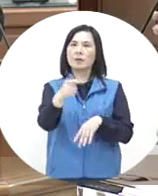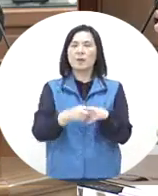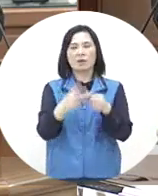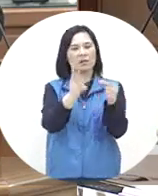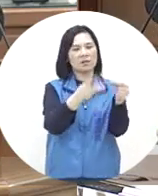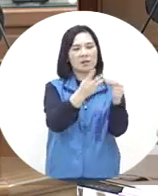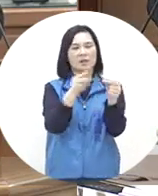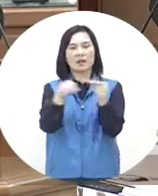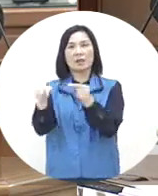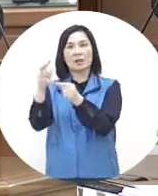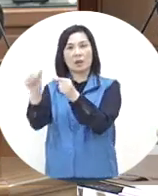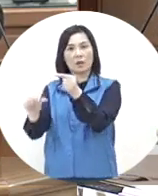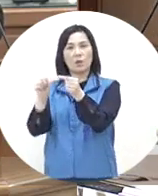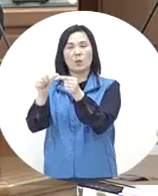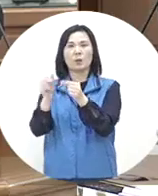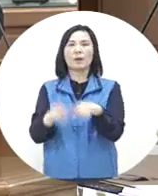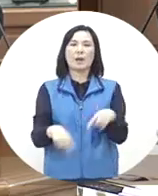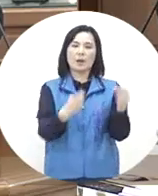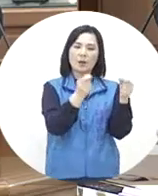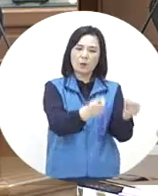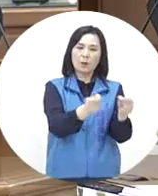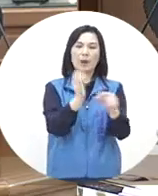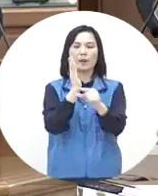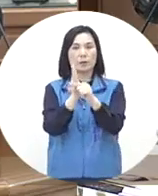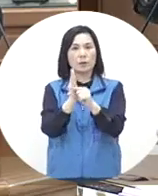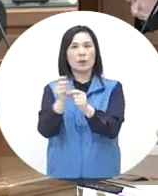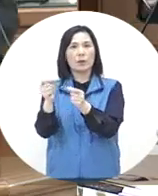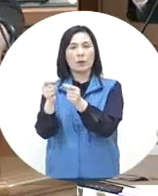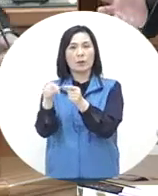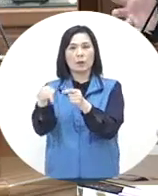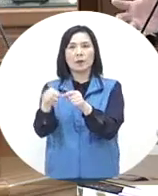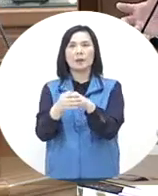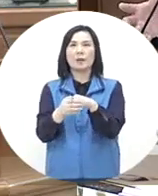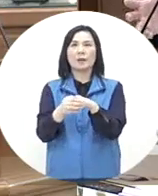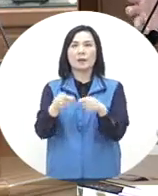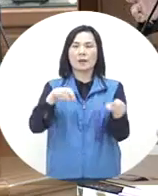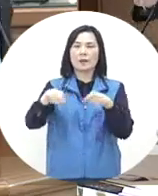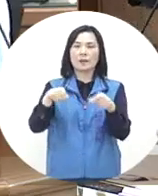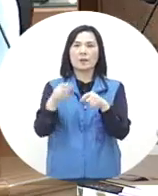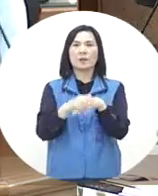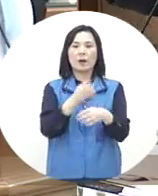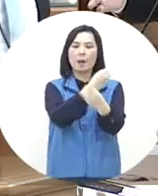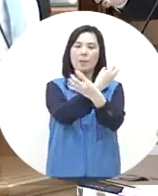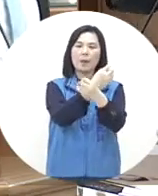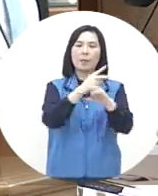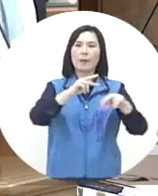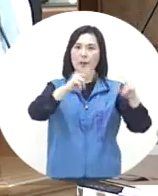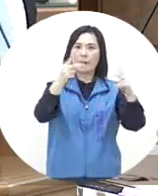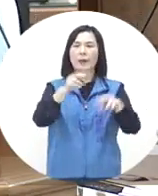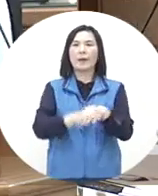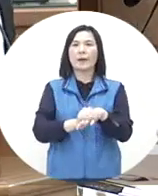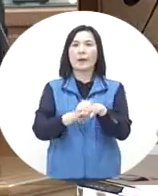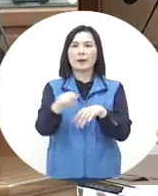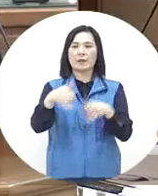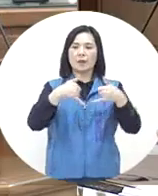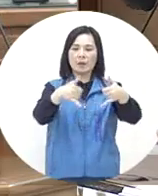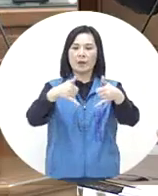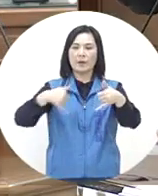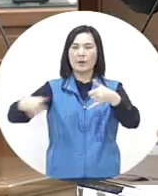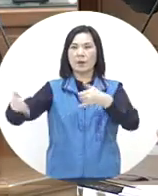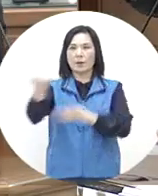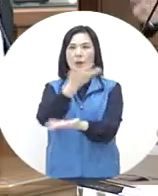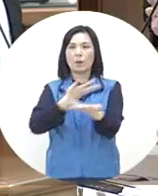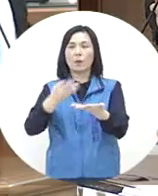间，他用短中期的方案来做，就是号志灯号的改善以及这个调拨车道这样子来做。但